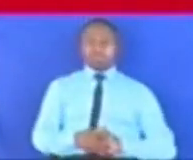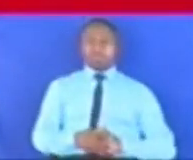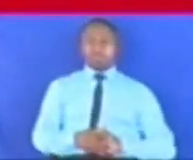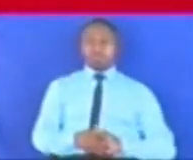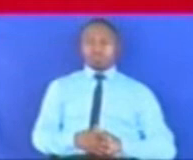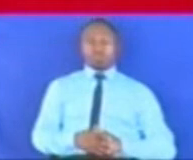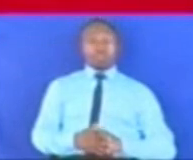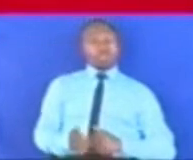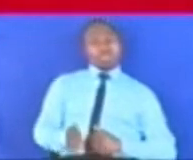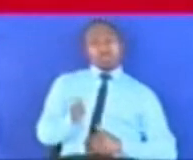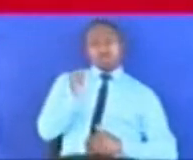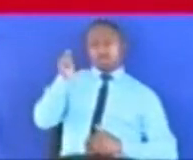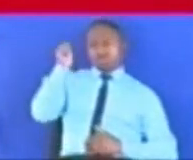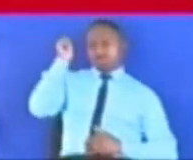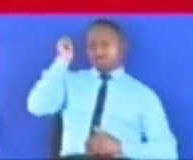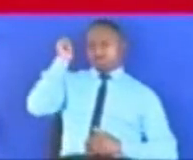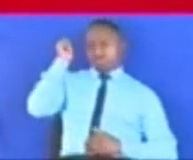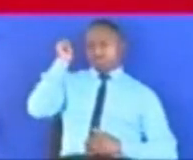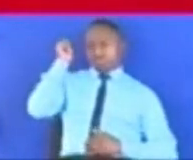Hivi karibuni